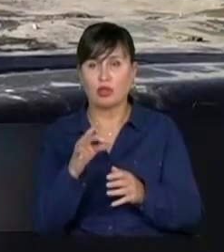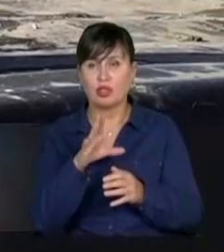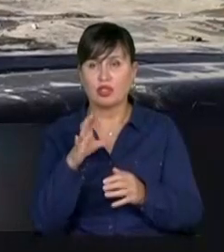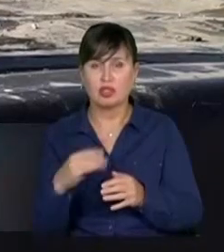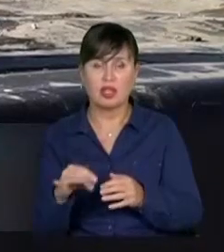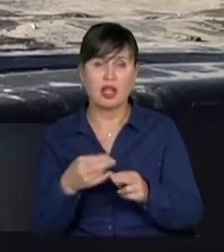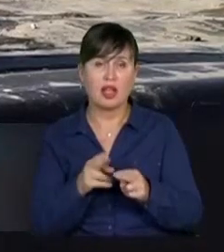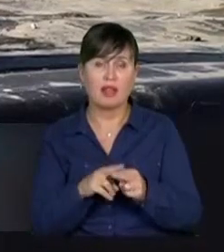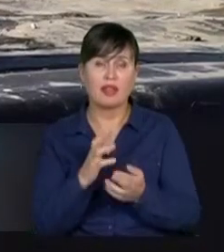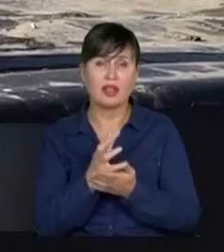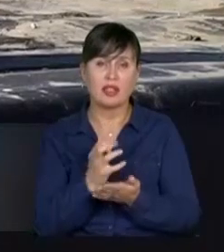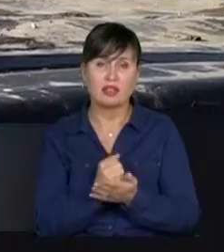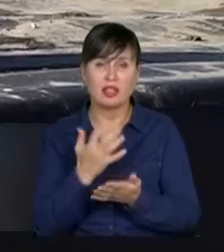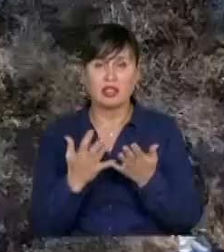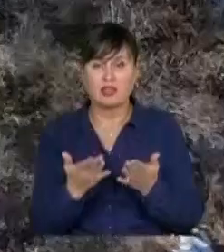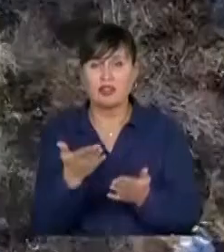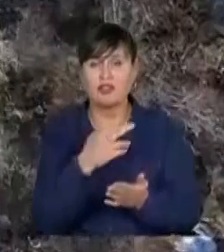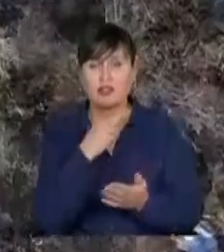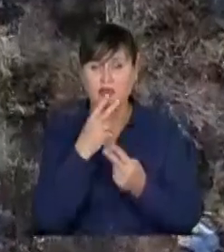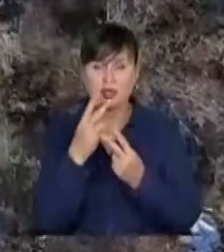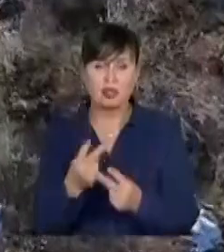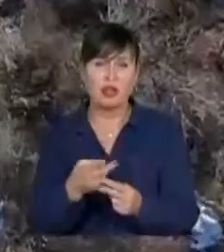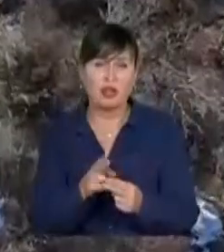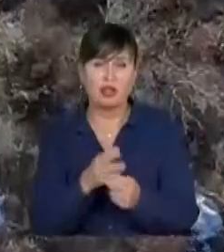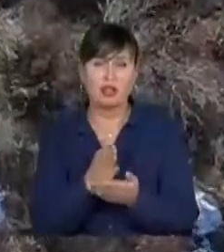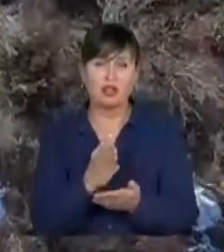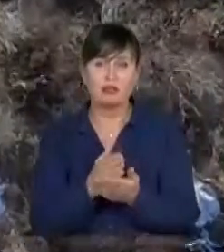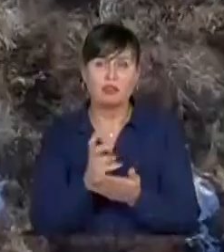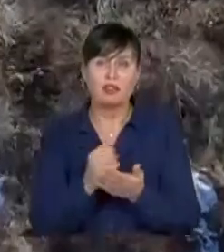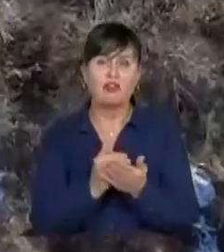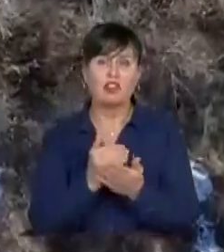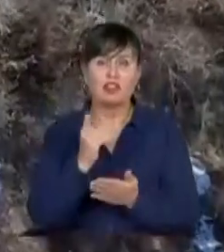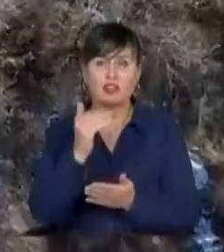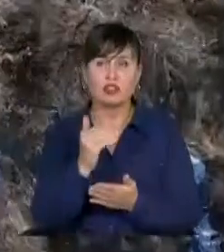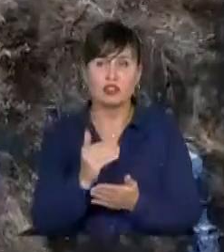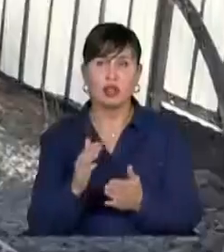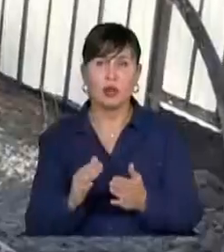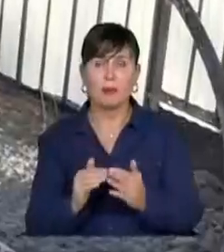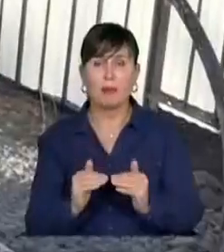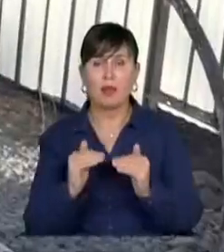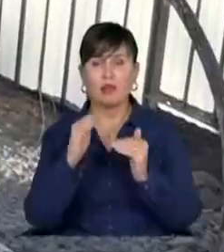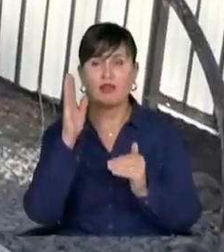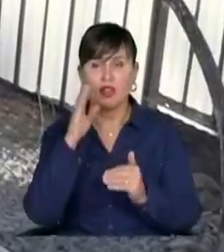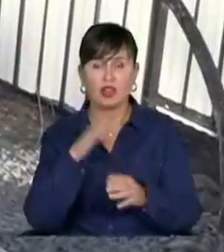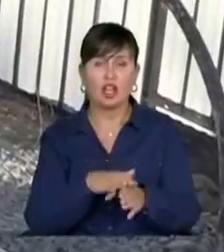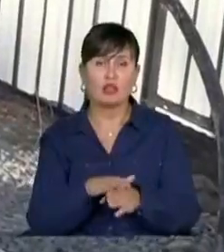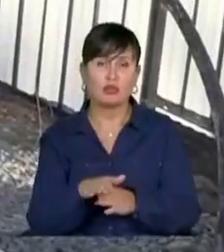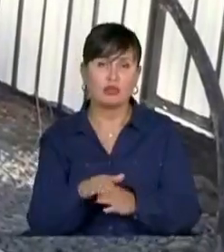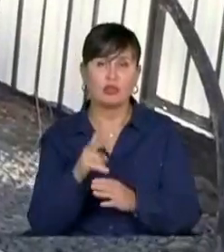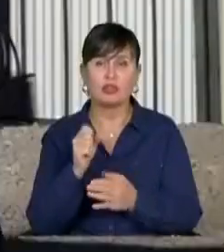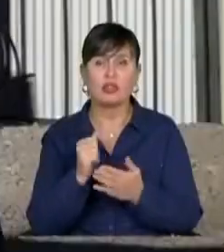кульсары Если вы Обратите внимание это расположение на возвышенности подъём воды осуществляется